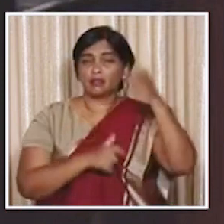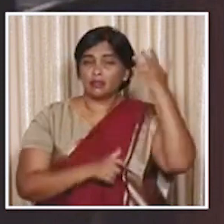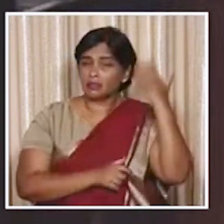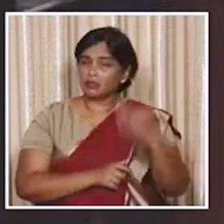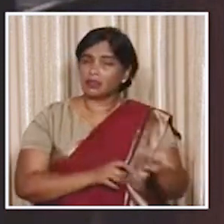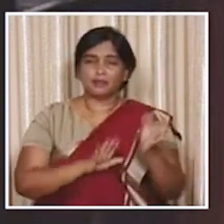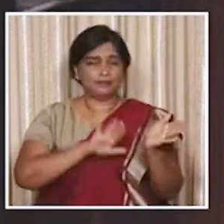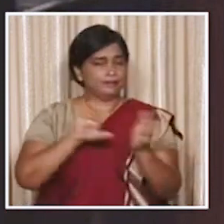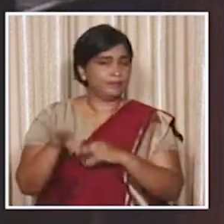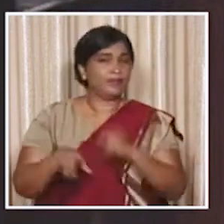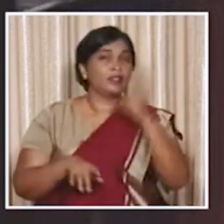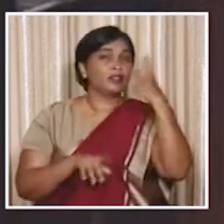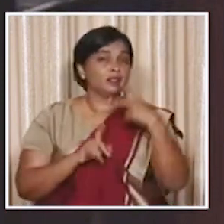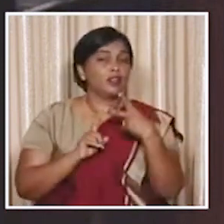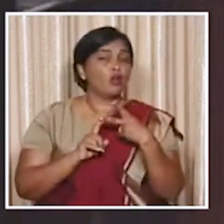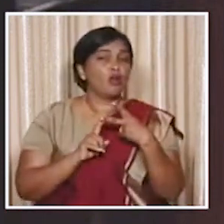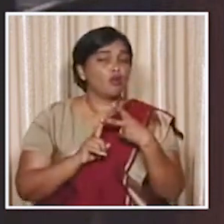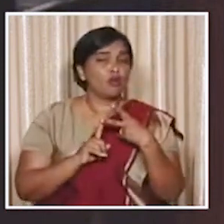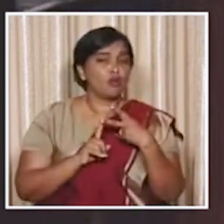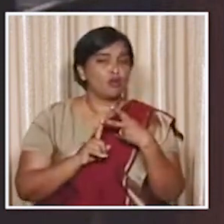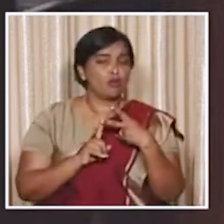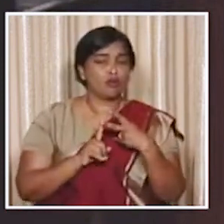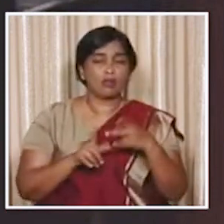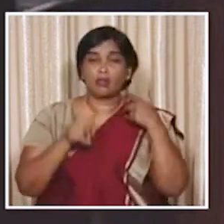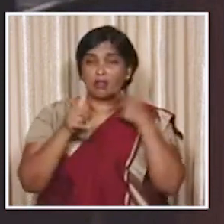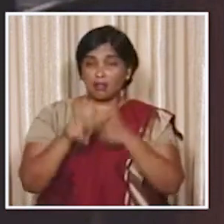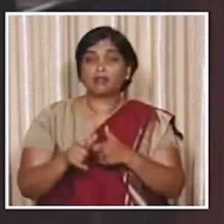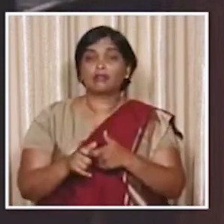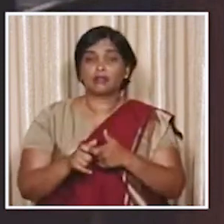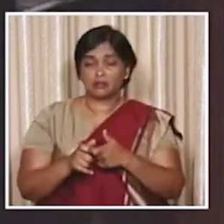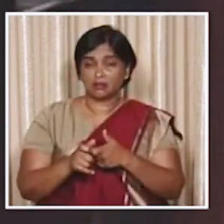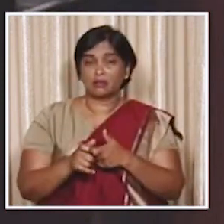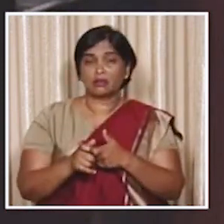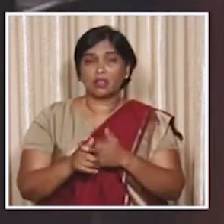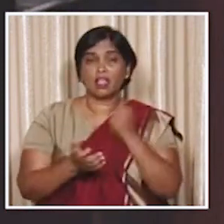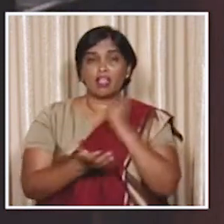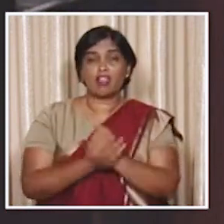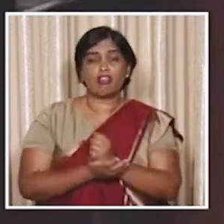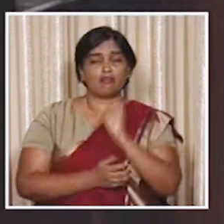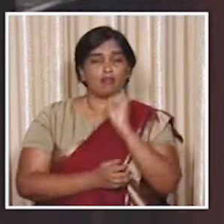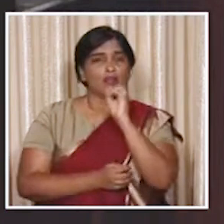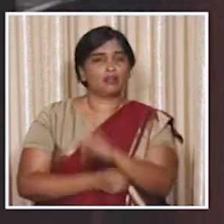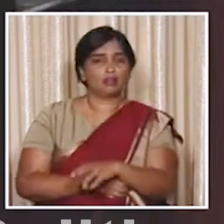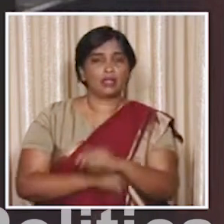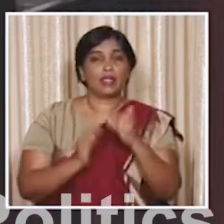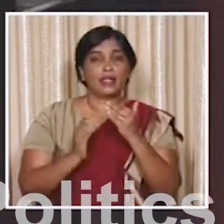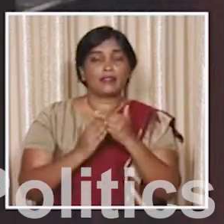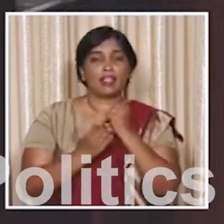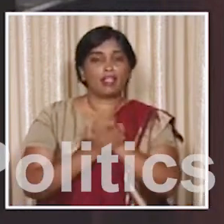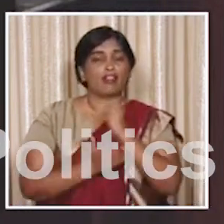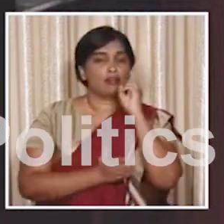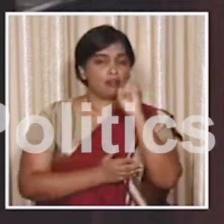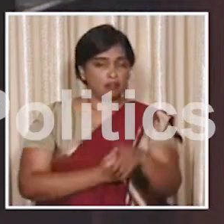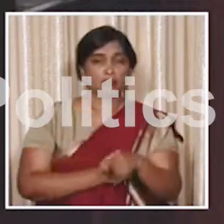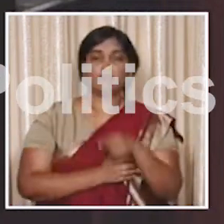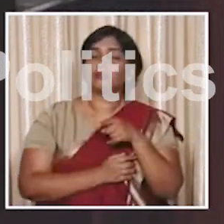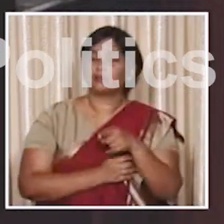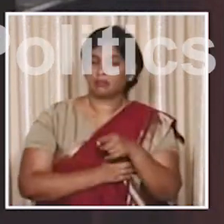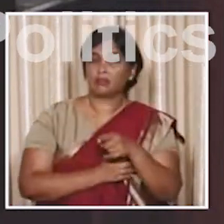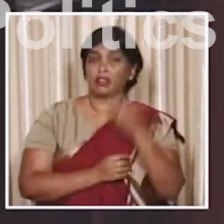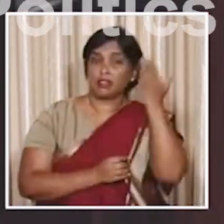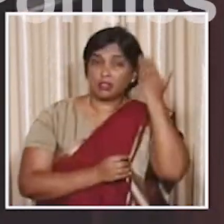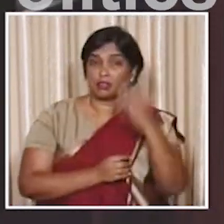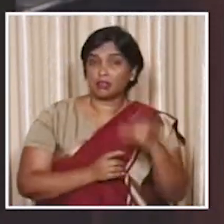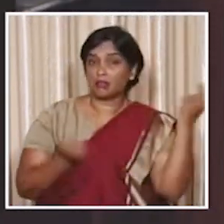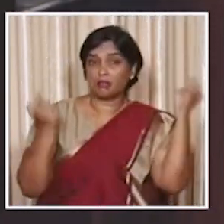එක කතාවක්. දෙවනි කතාව මොකද්ද? මරපු මිනිහට ගිහිල්ලා ලියුමක් දානවා. ඒ ගෙදරට ලියුමක් දානවා ඒ